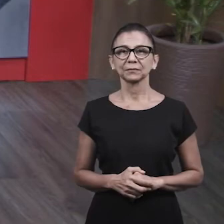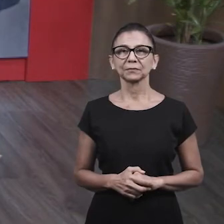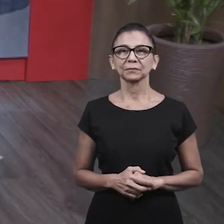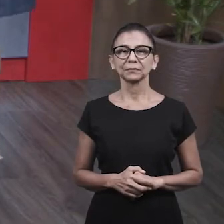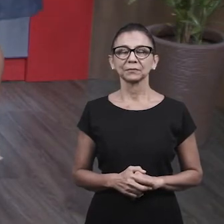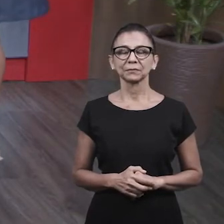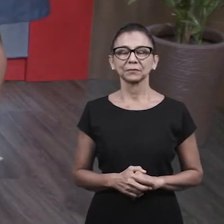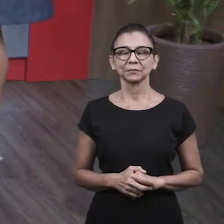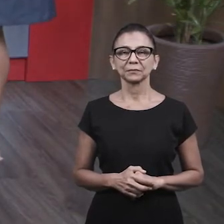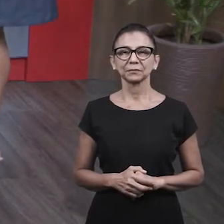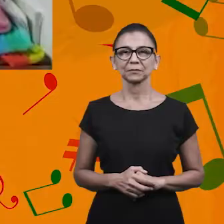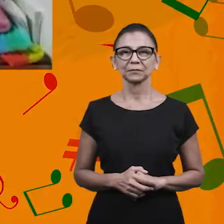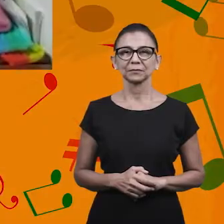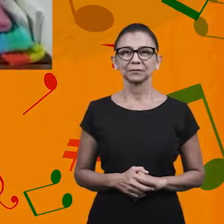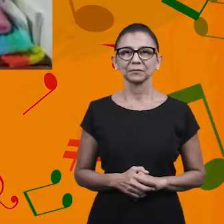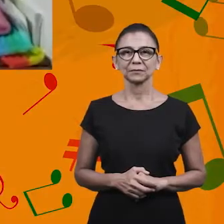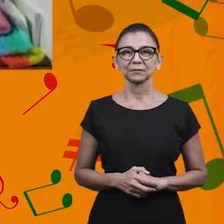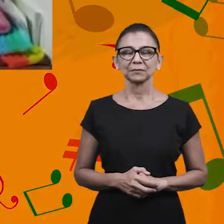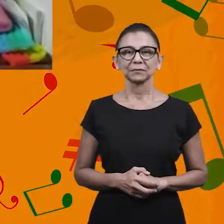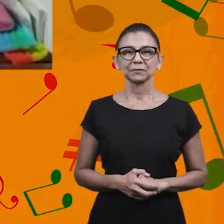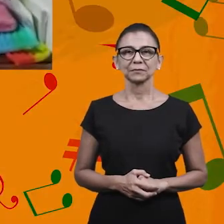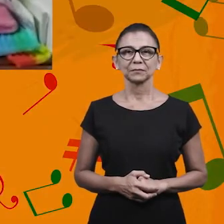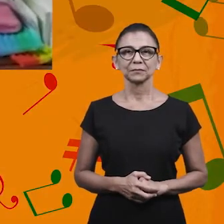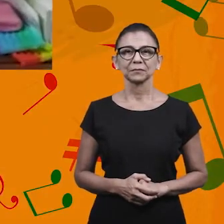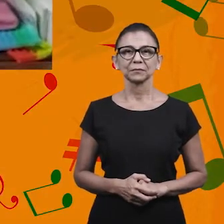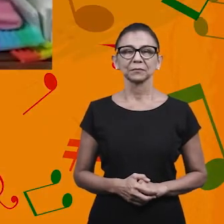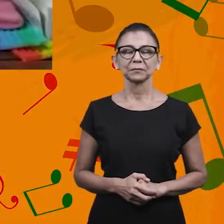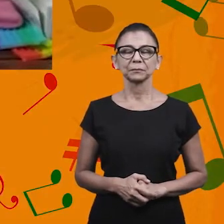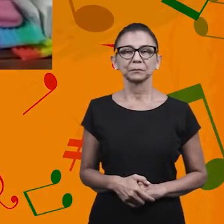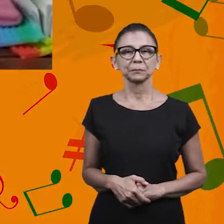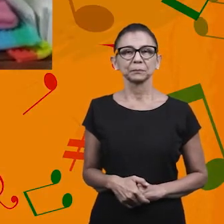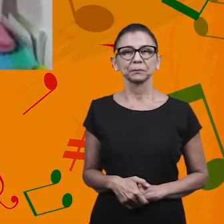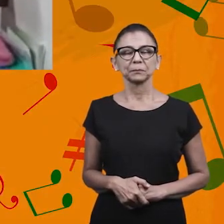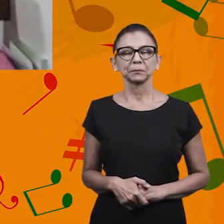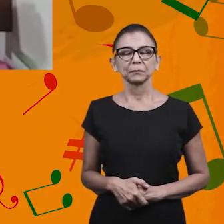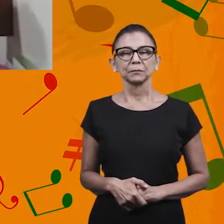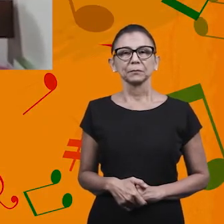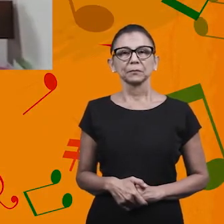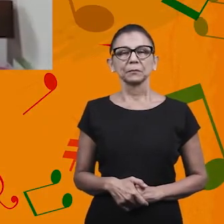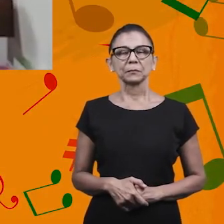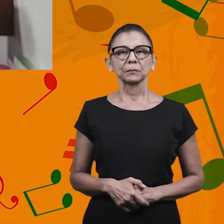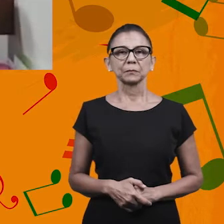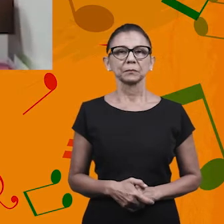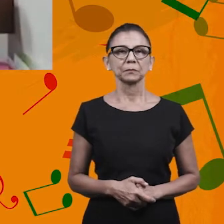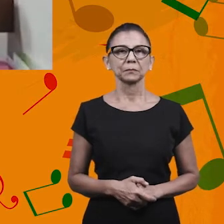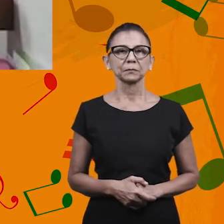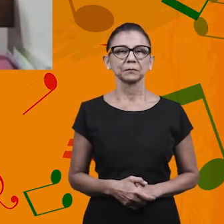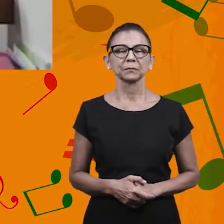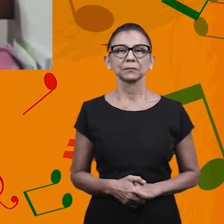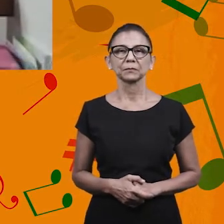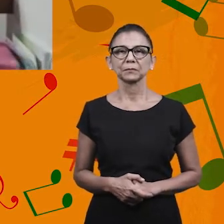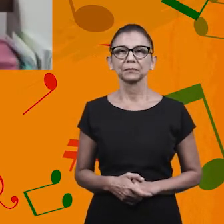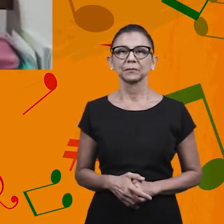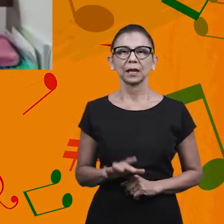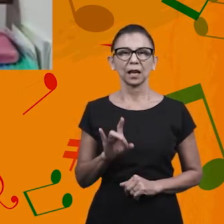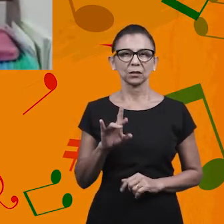assister à la petite orchestre d'Armação dos Búzios, une ville à Rio de Janeiro.